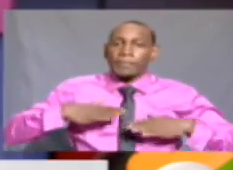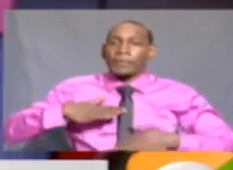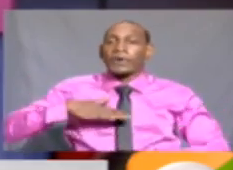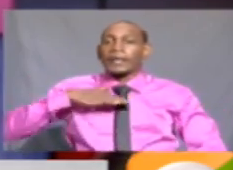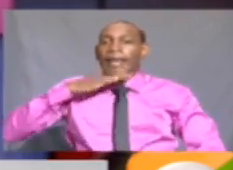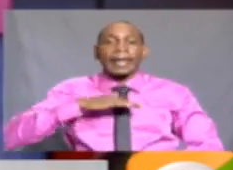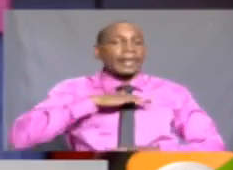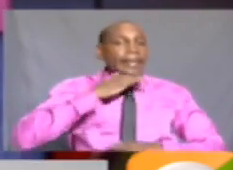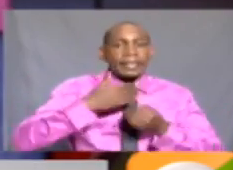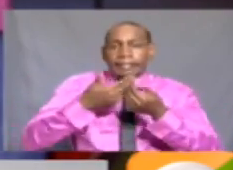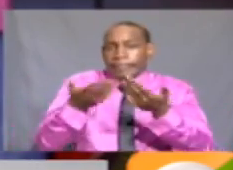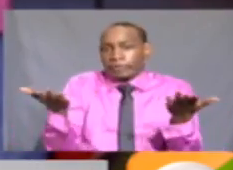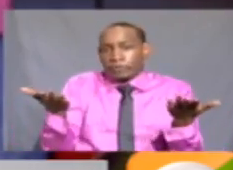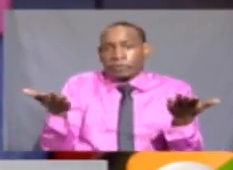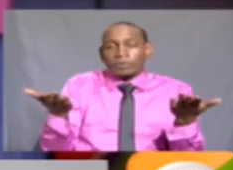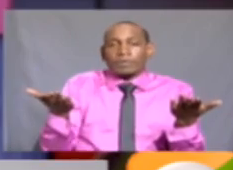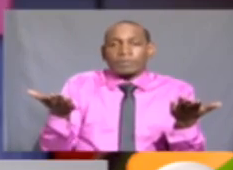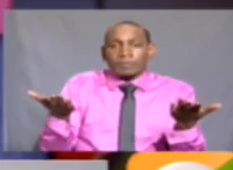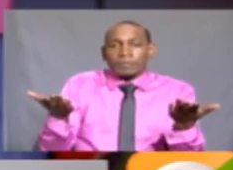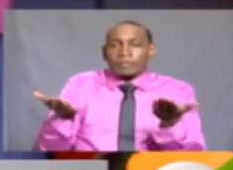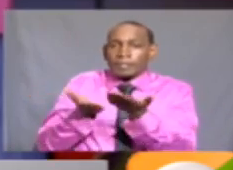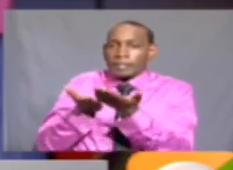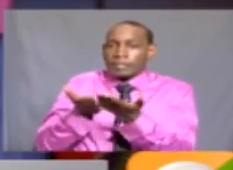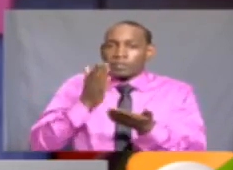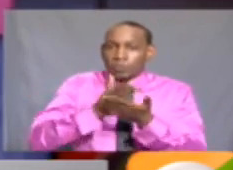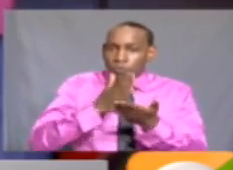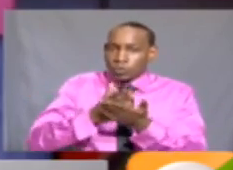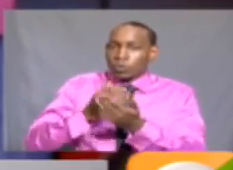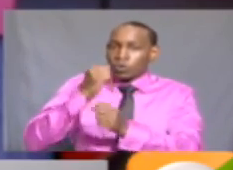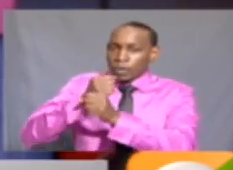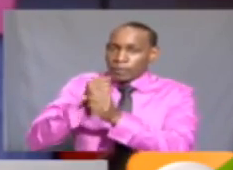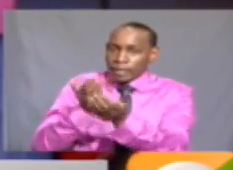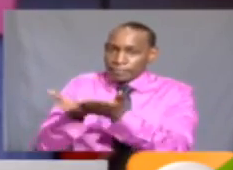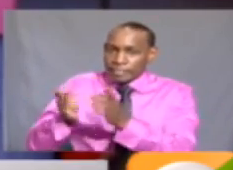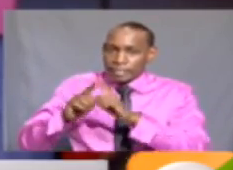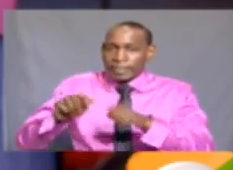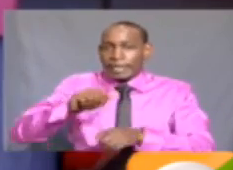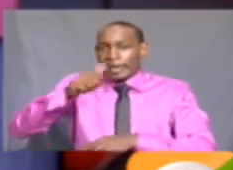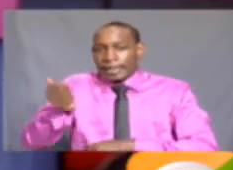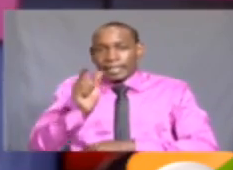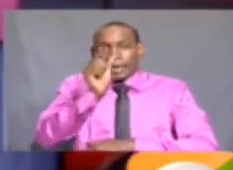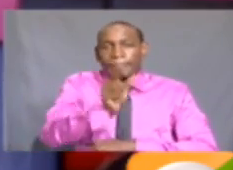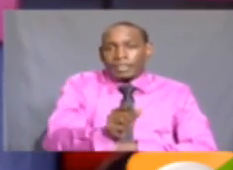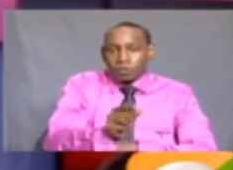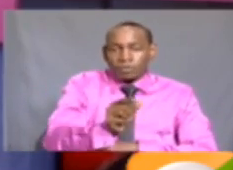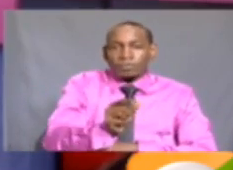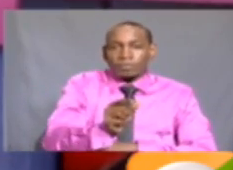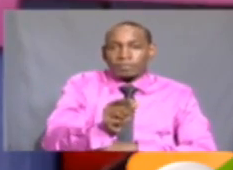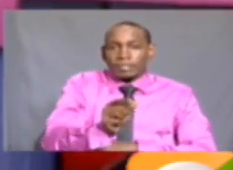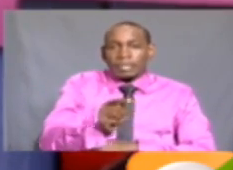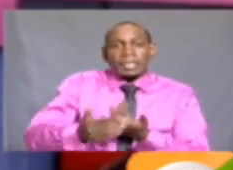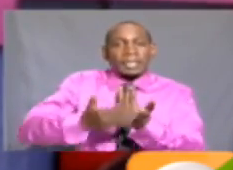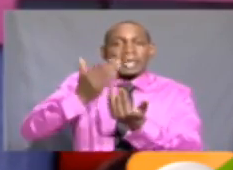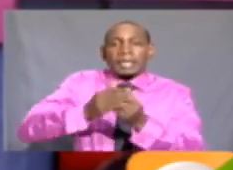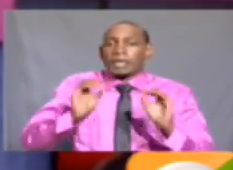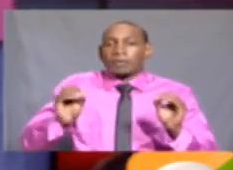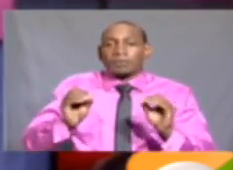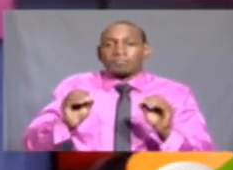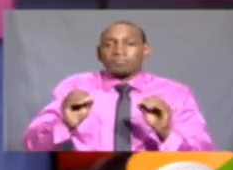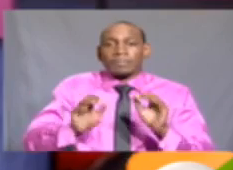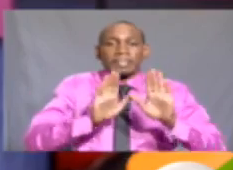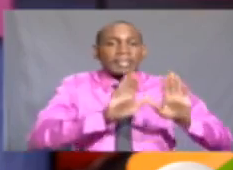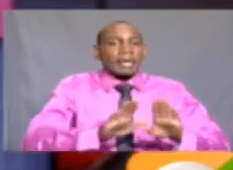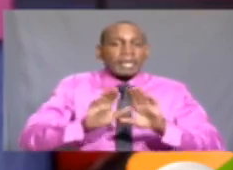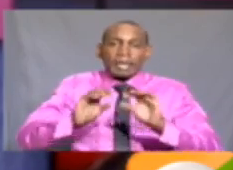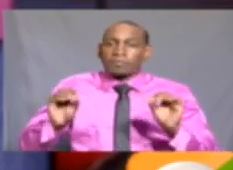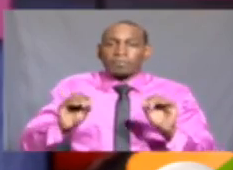reason. Una mind business yako, lakini somewhere along the road somebody who ako careless, hata hajijali,